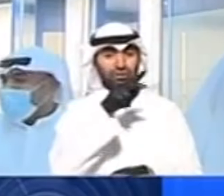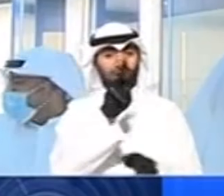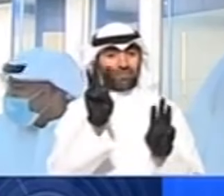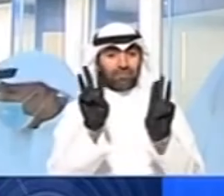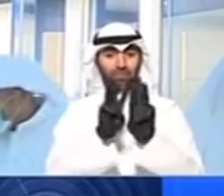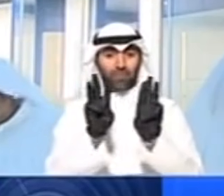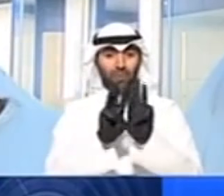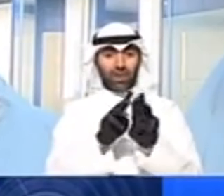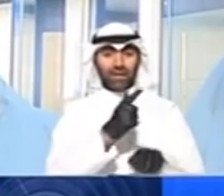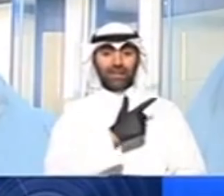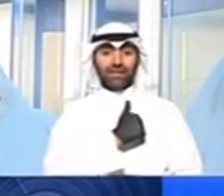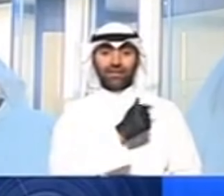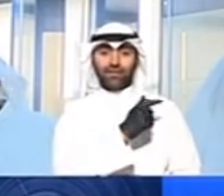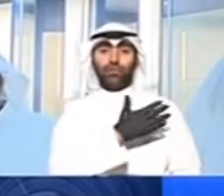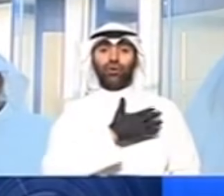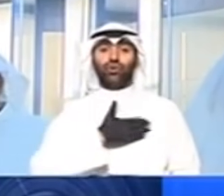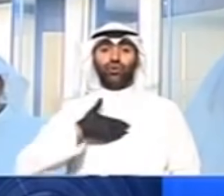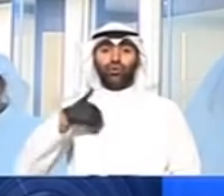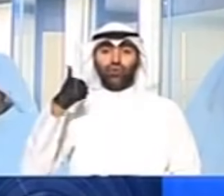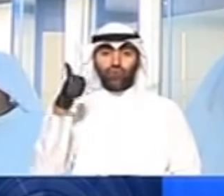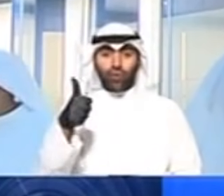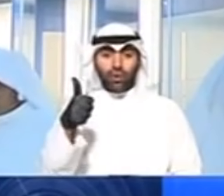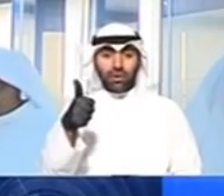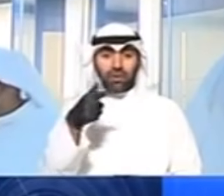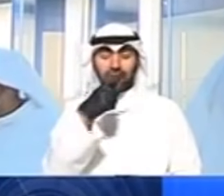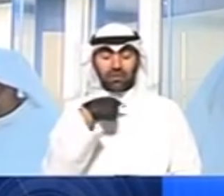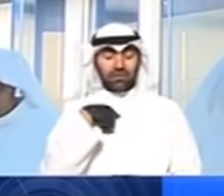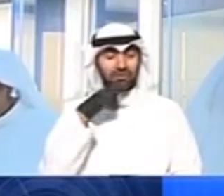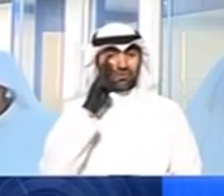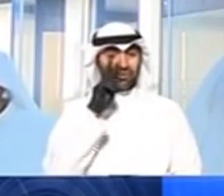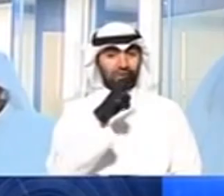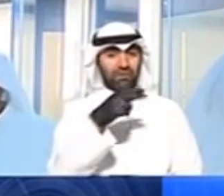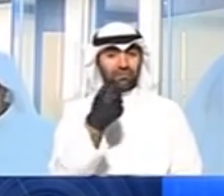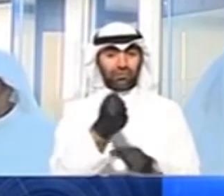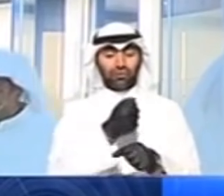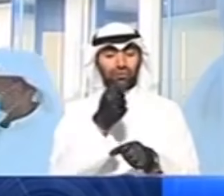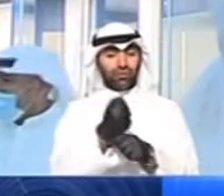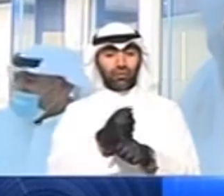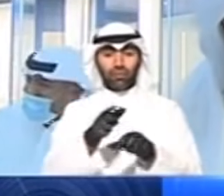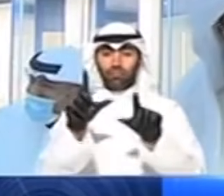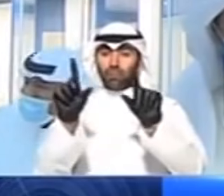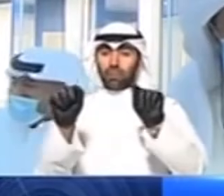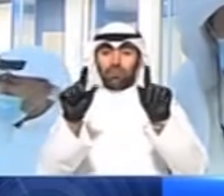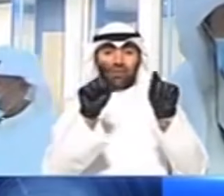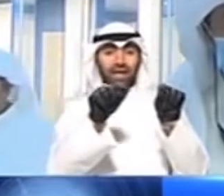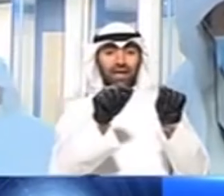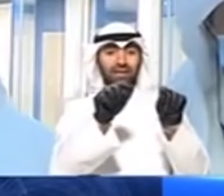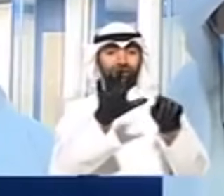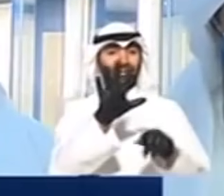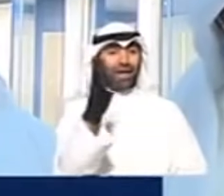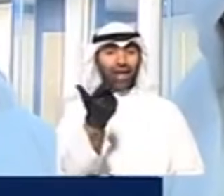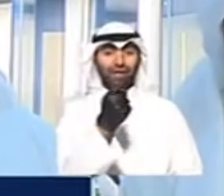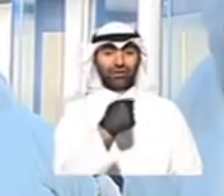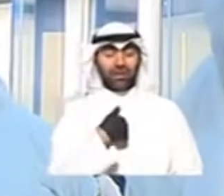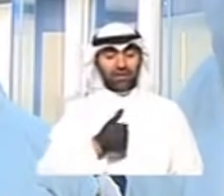برنامج تطبيق شلونك أعطانا مساحة وفسحة كبيرة للمتابعة.